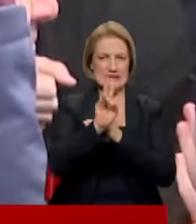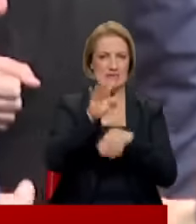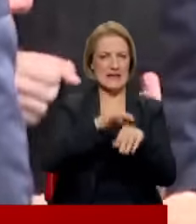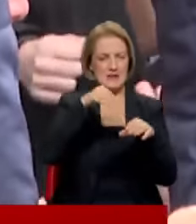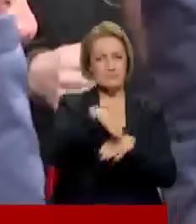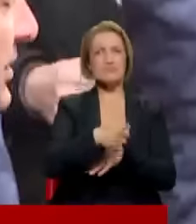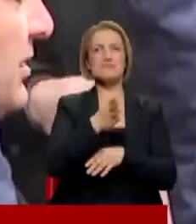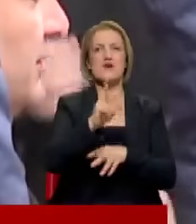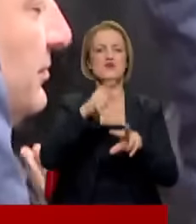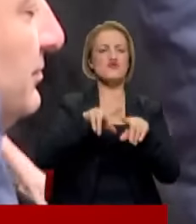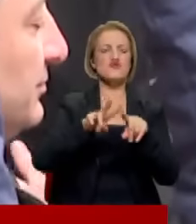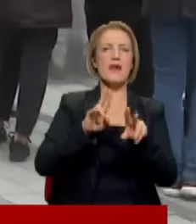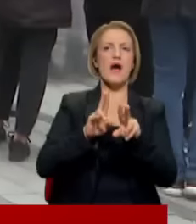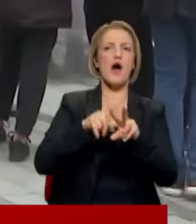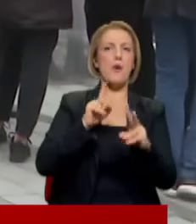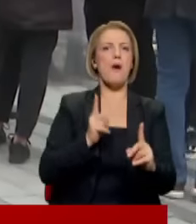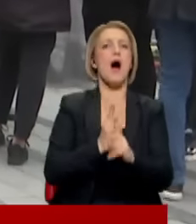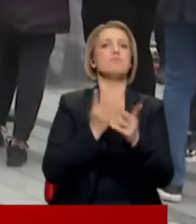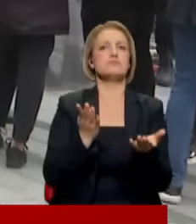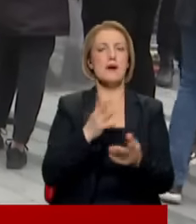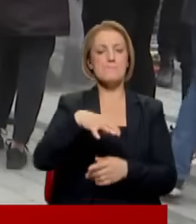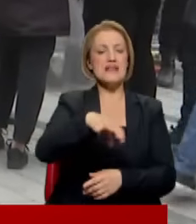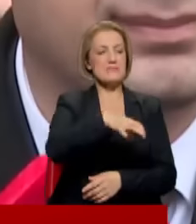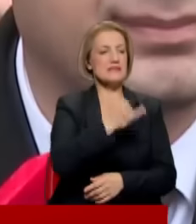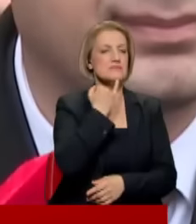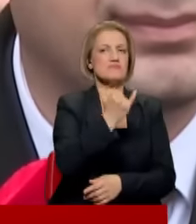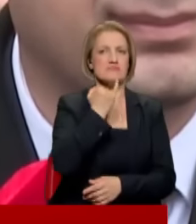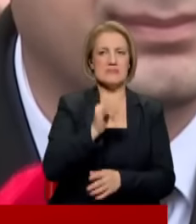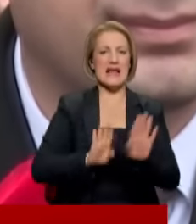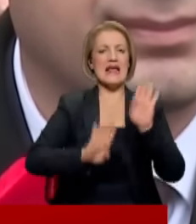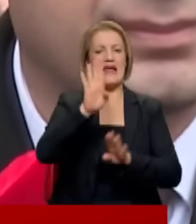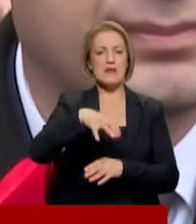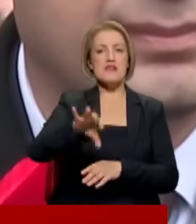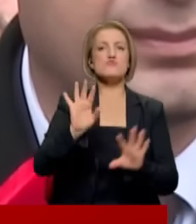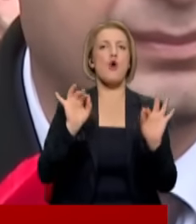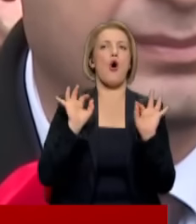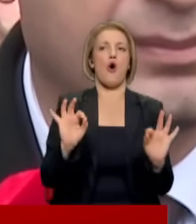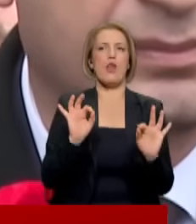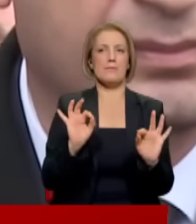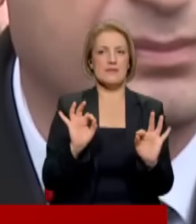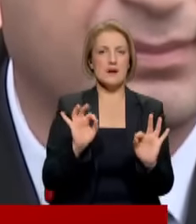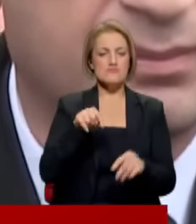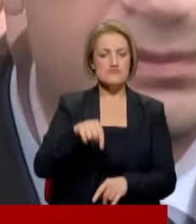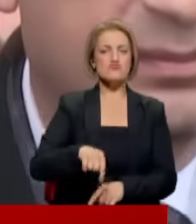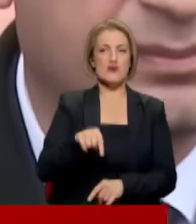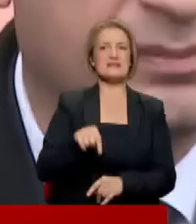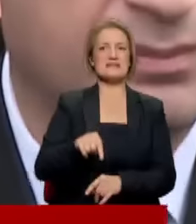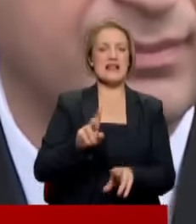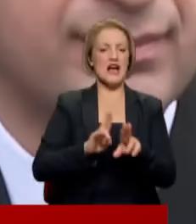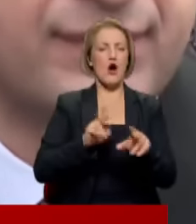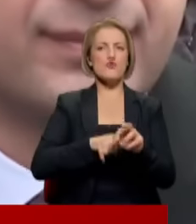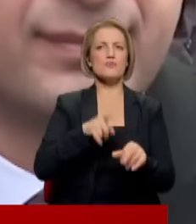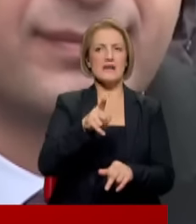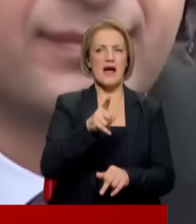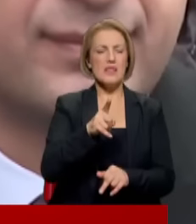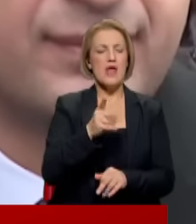Aksoy karşılaşmadı belediyenin birimlerini ziyaret ettiler önemliydi Burası dedim kayyumdan önce